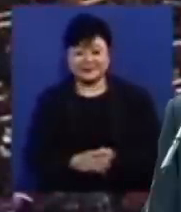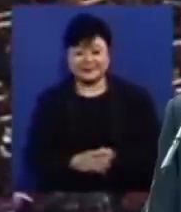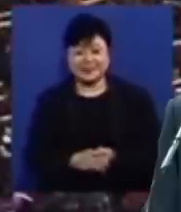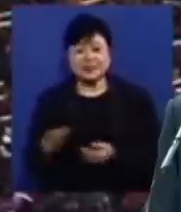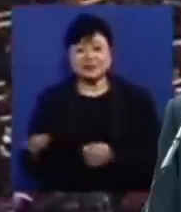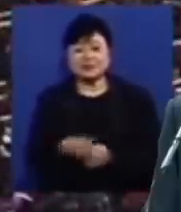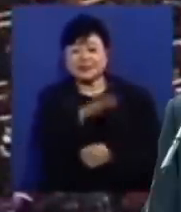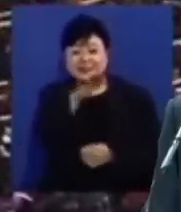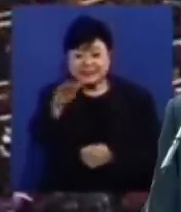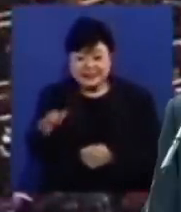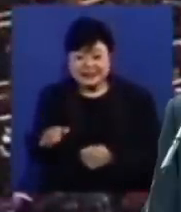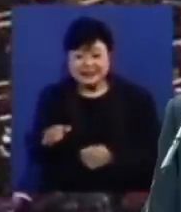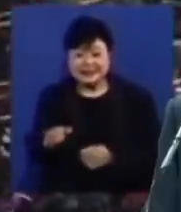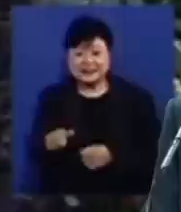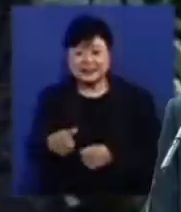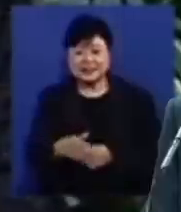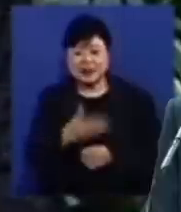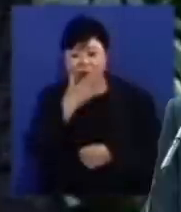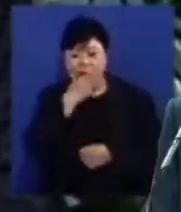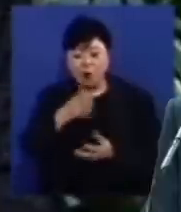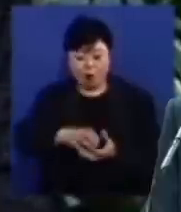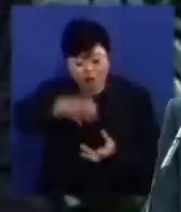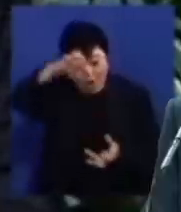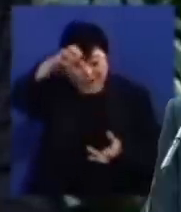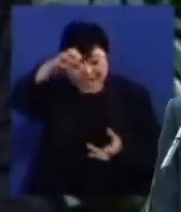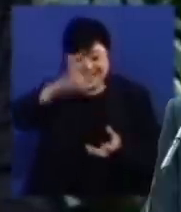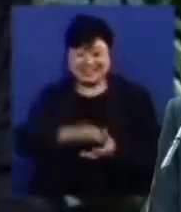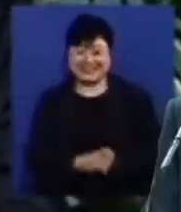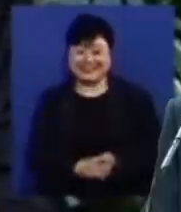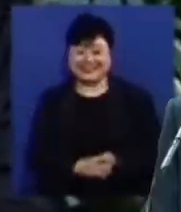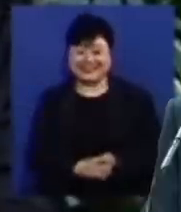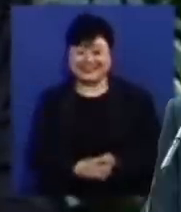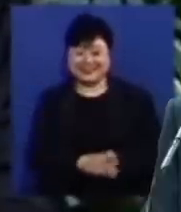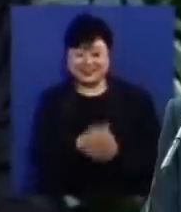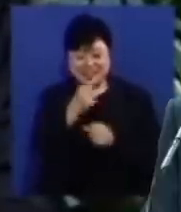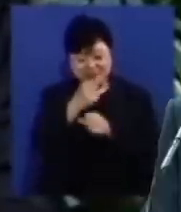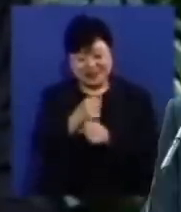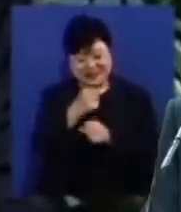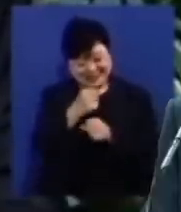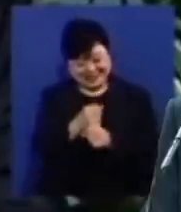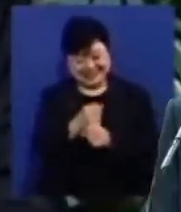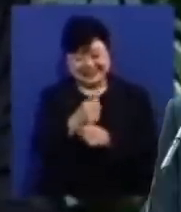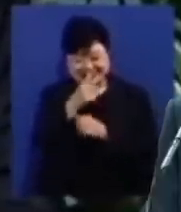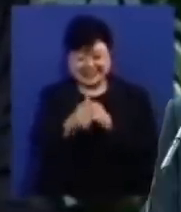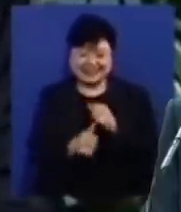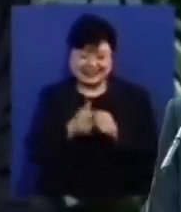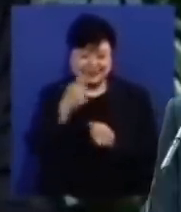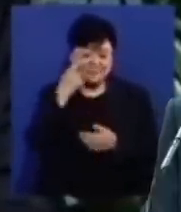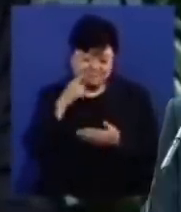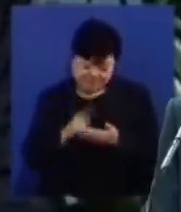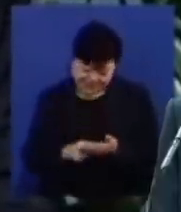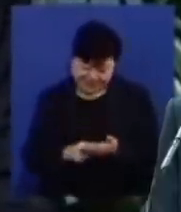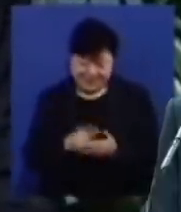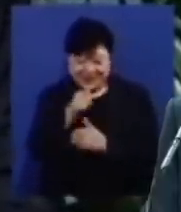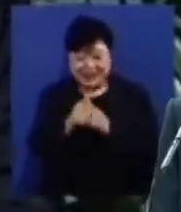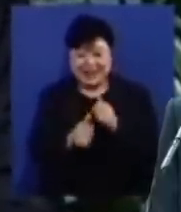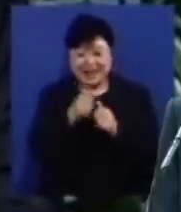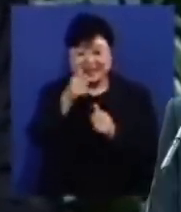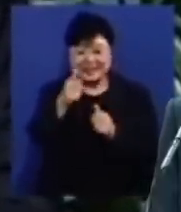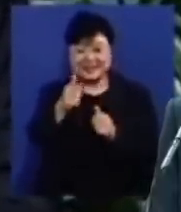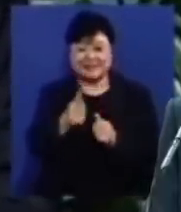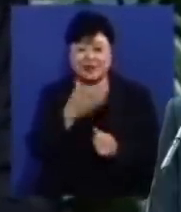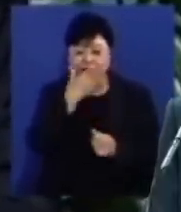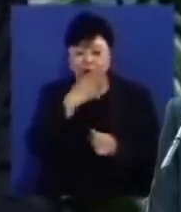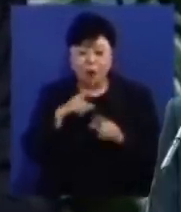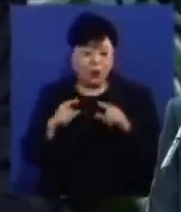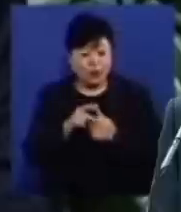우리는 아주 복덩어리입니다. 우리를 만드신 하나님을 발견하고 이 하나님이 또